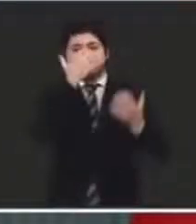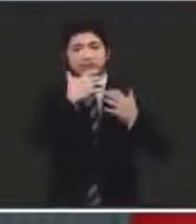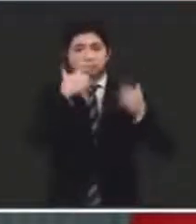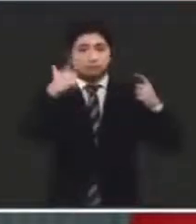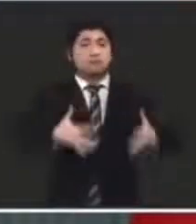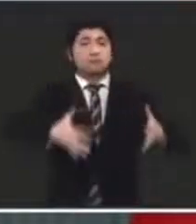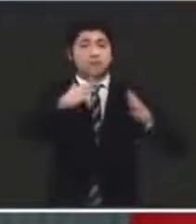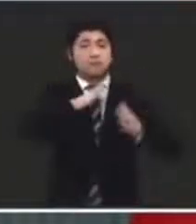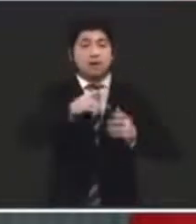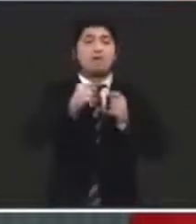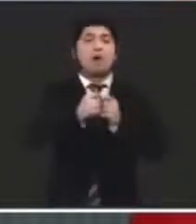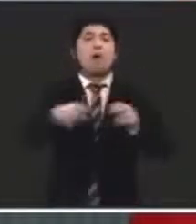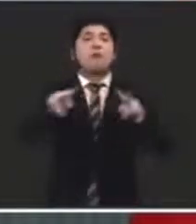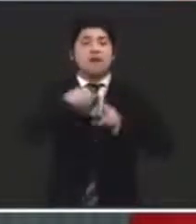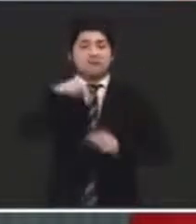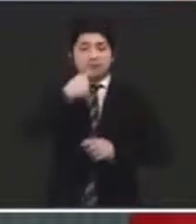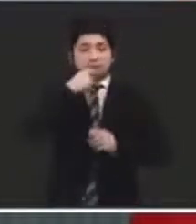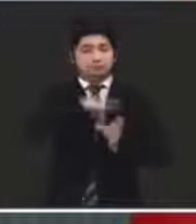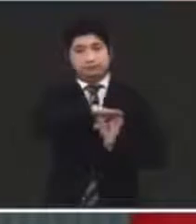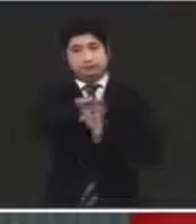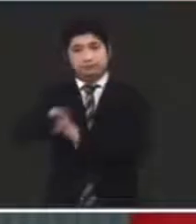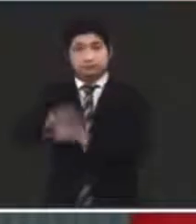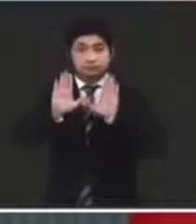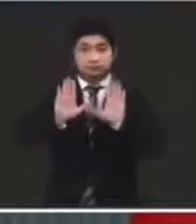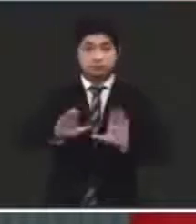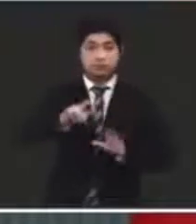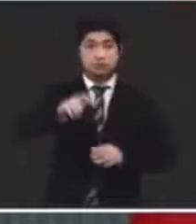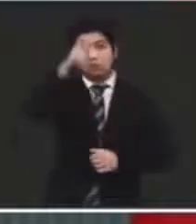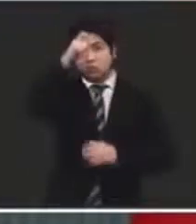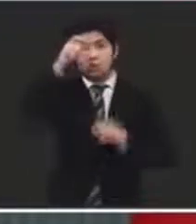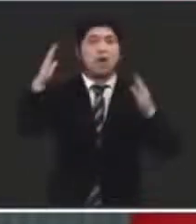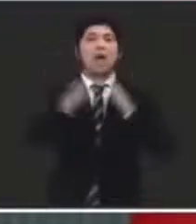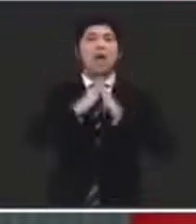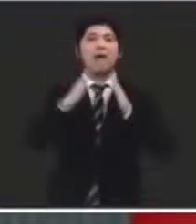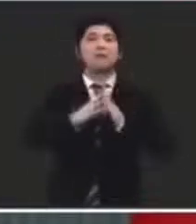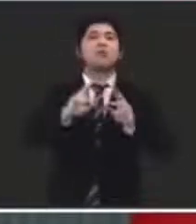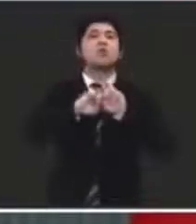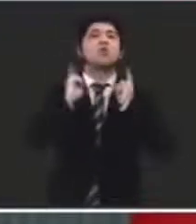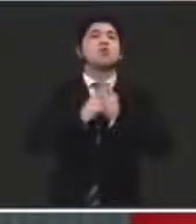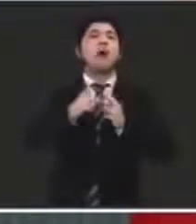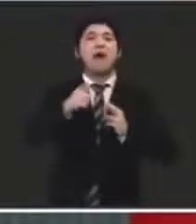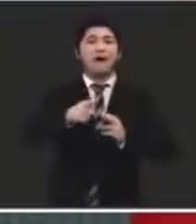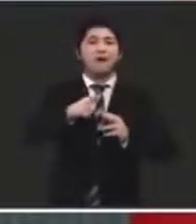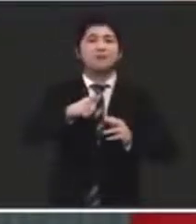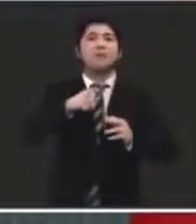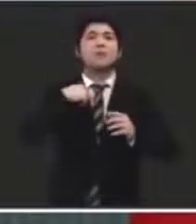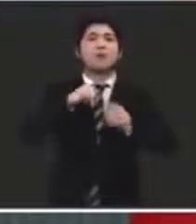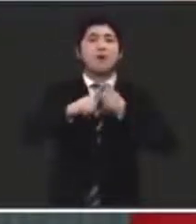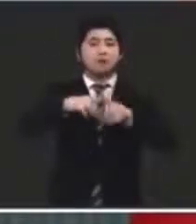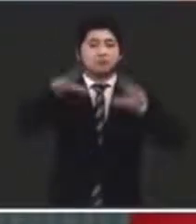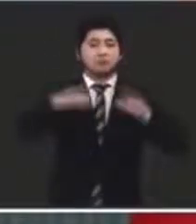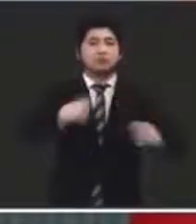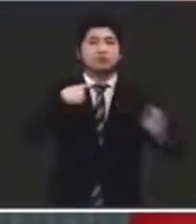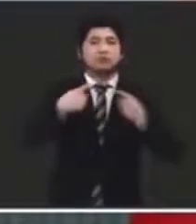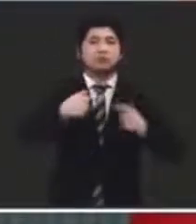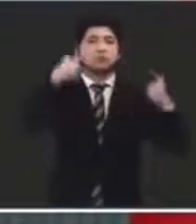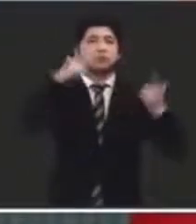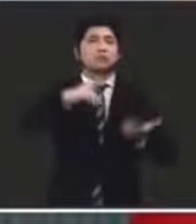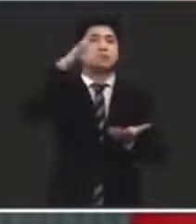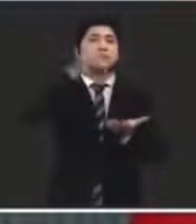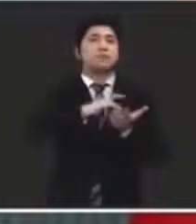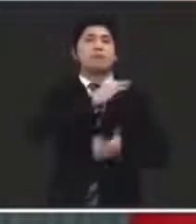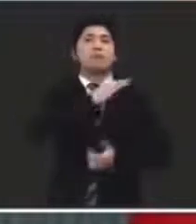bu sene birleşmiş milletlerin yanı sıra Türk Evi de küresel diplomasinin kalbinin attığı merkezlerden